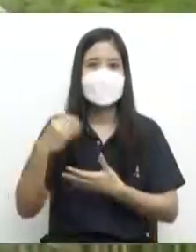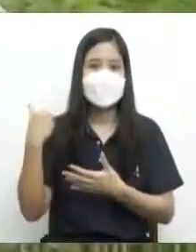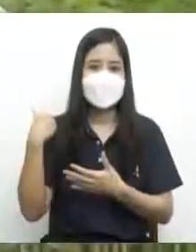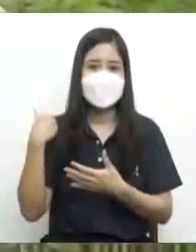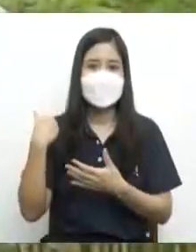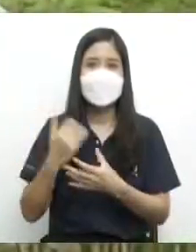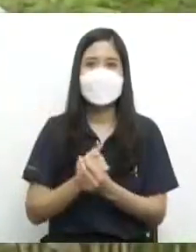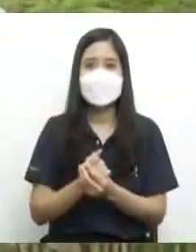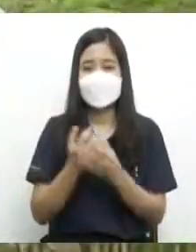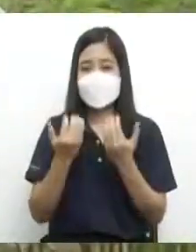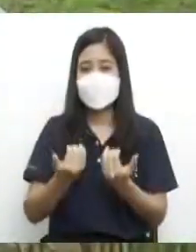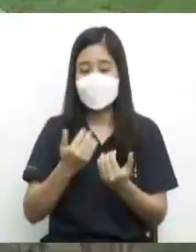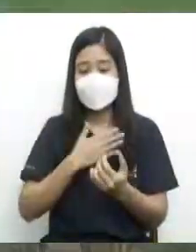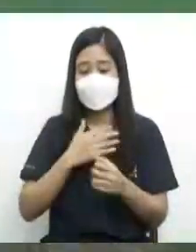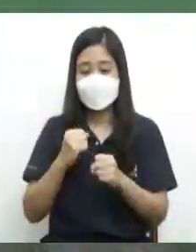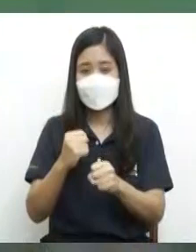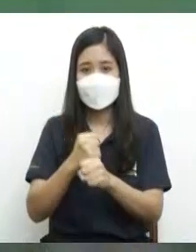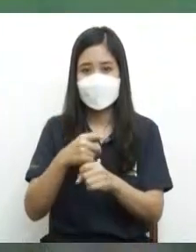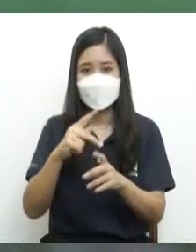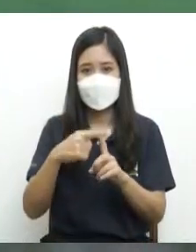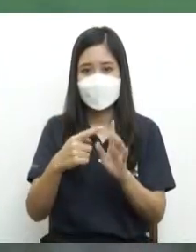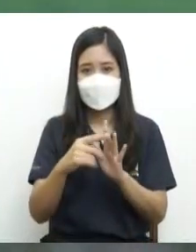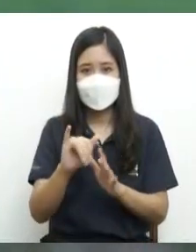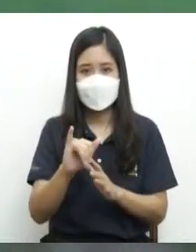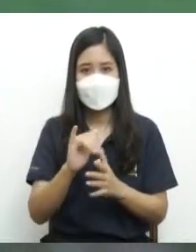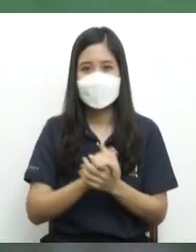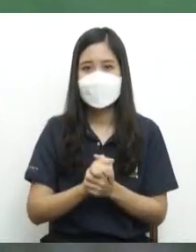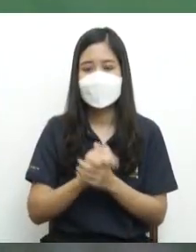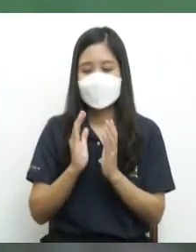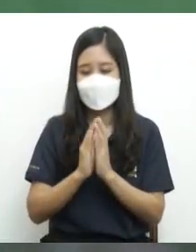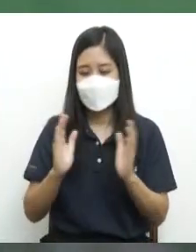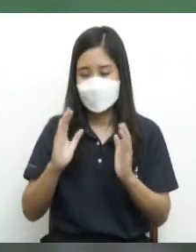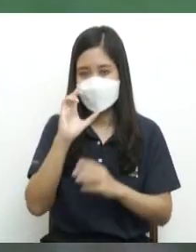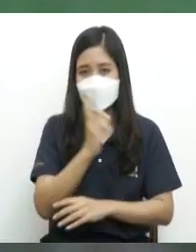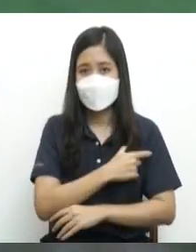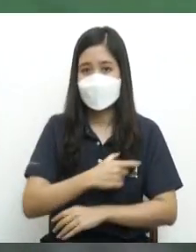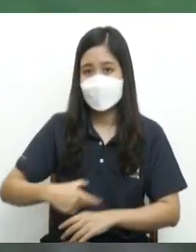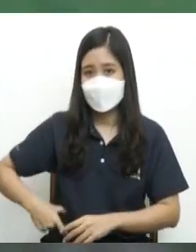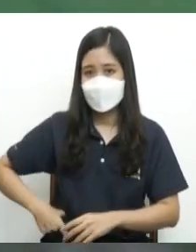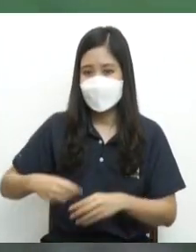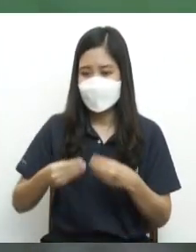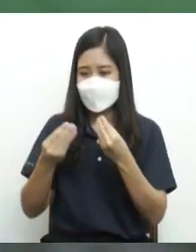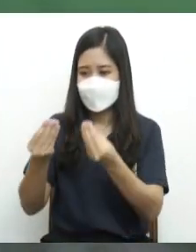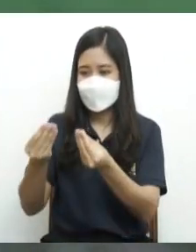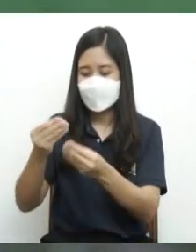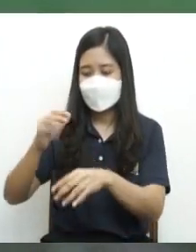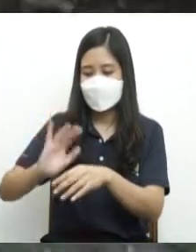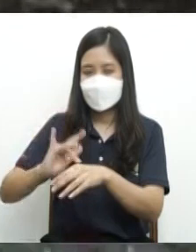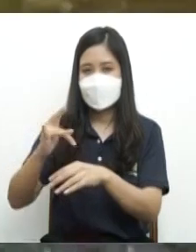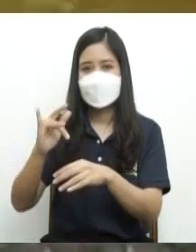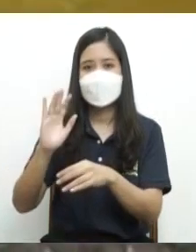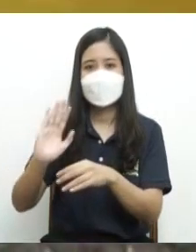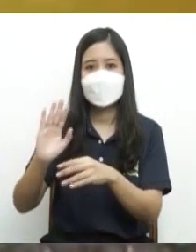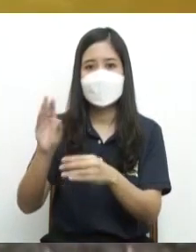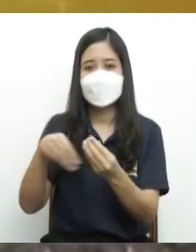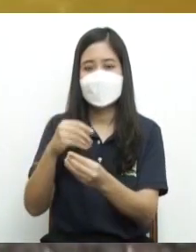ายผลไปถึงหมู่บ้านรอบศูนย์ขอบคุณพระองค์ท่านนะคะที่ได้นำหลักปรัชญาเศรษฐกิจพอเพียงนะคะอง